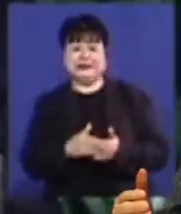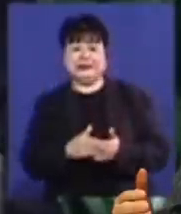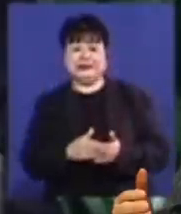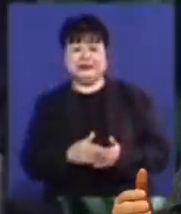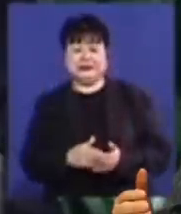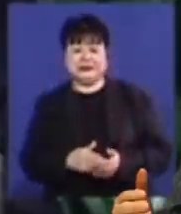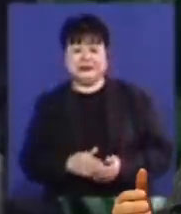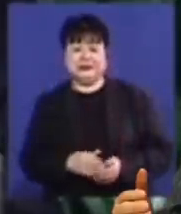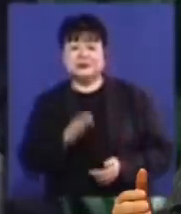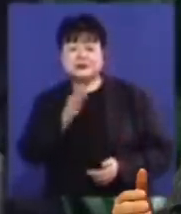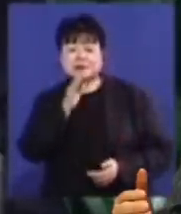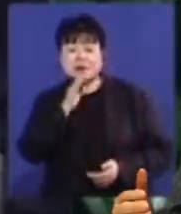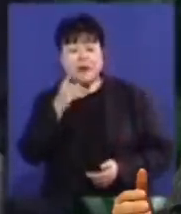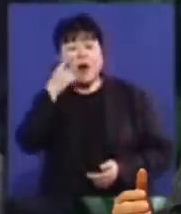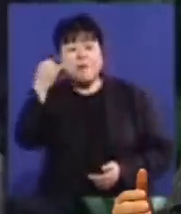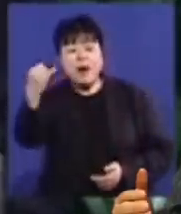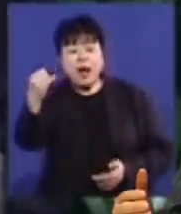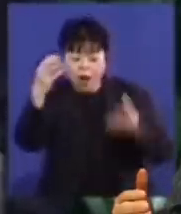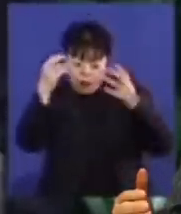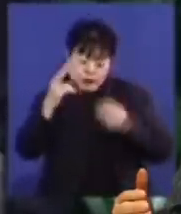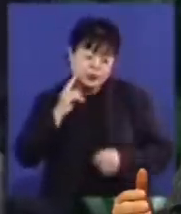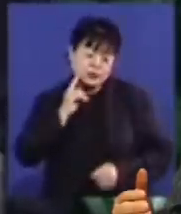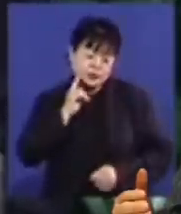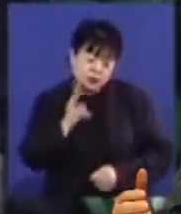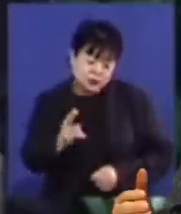조를 시키는 동안에 어머니가 얼마나 고생합니까?